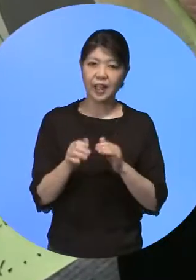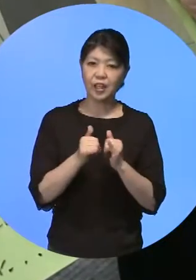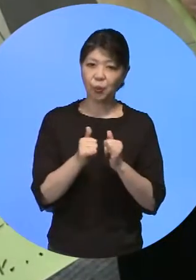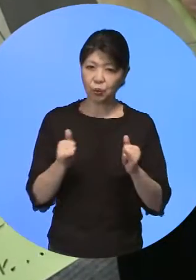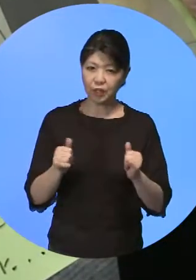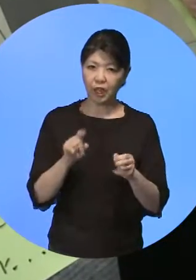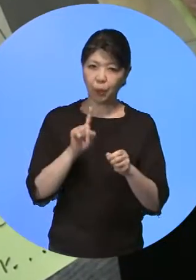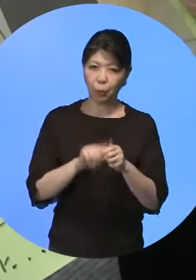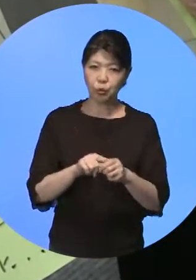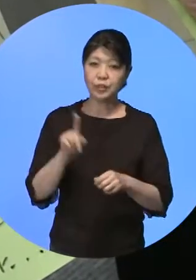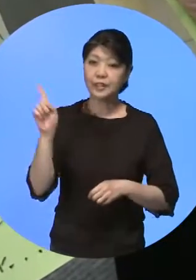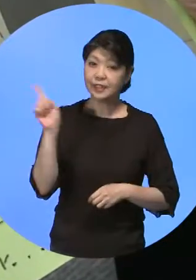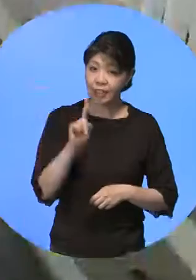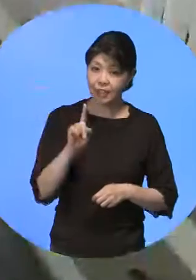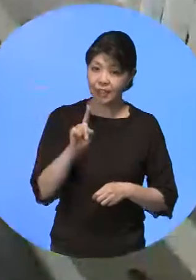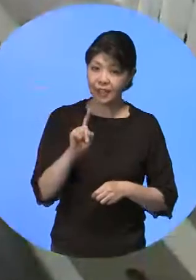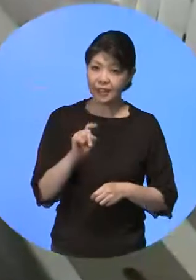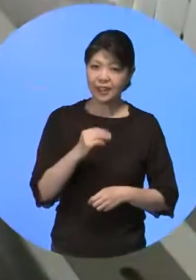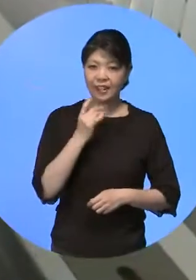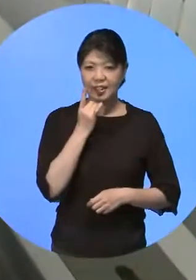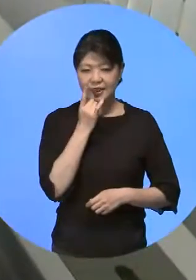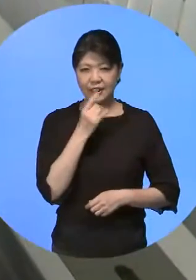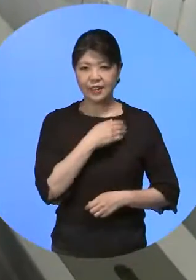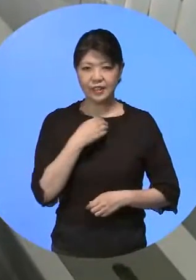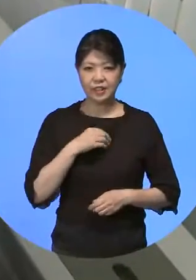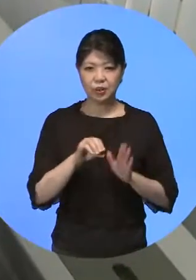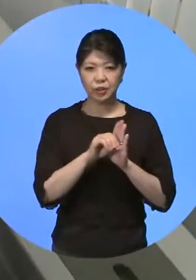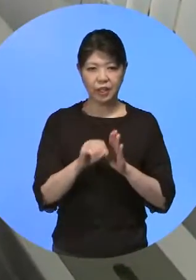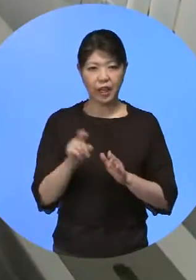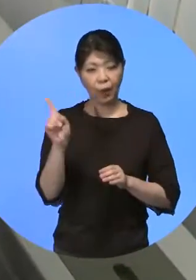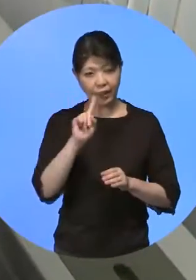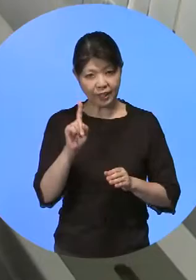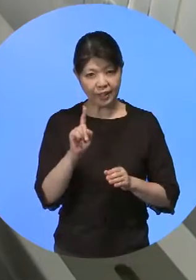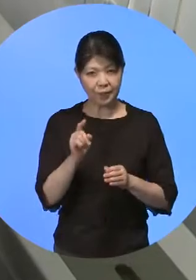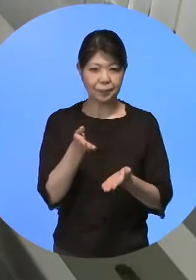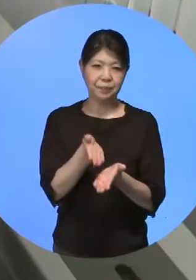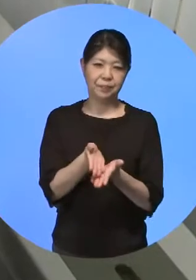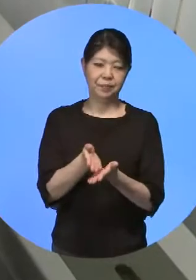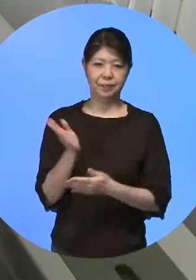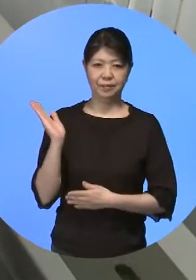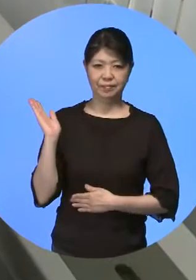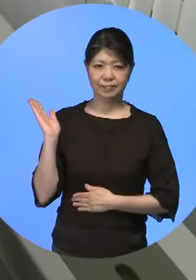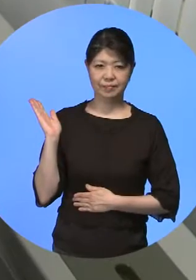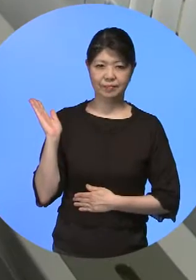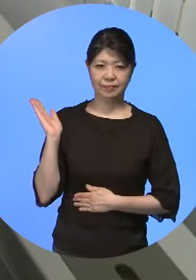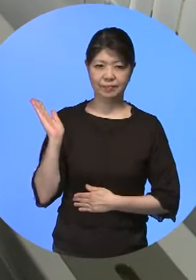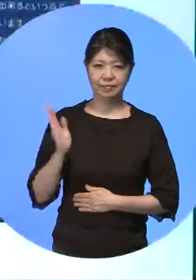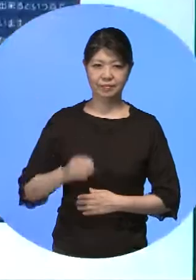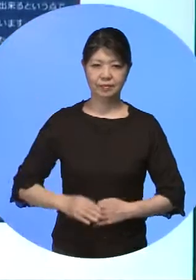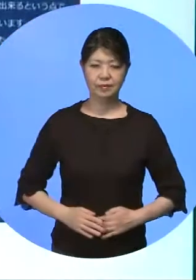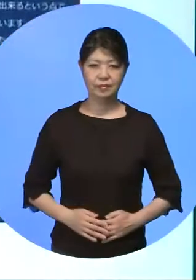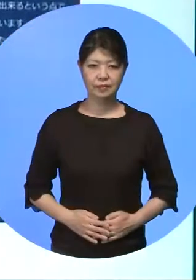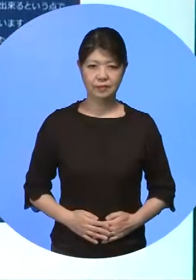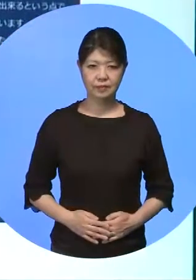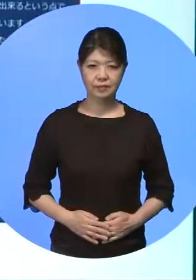議でそれぞれのプロジェクトの代表者が目的や期待される成果などをプレゼンテーションしました